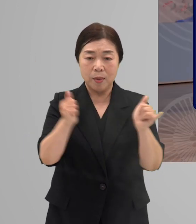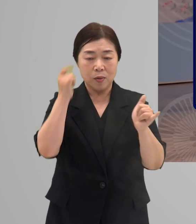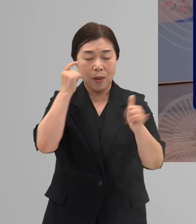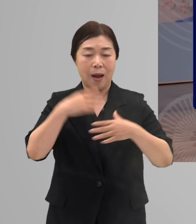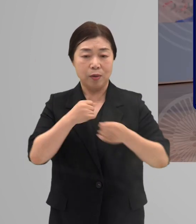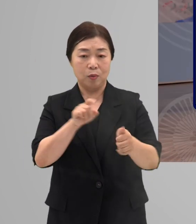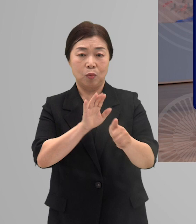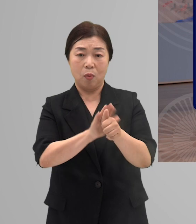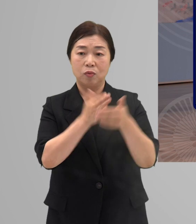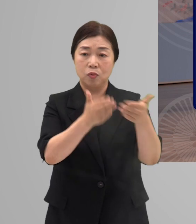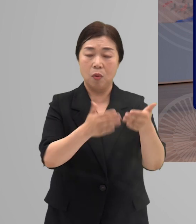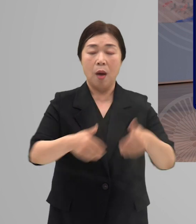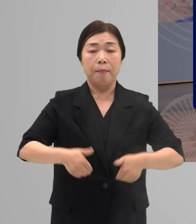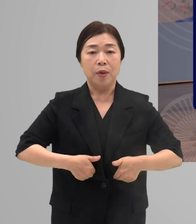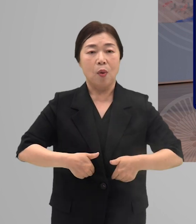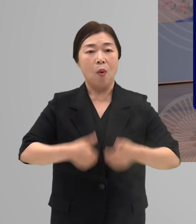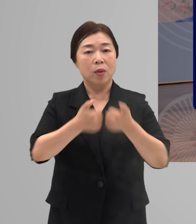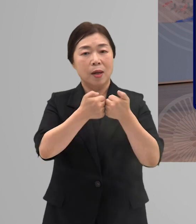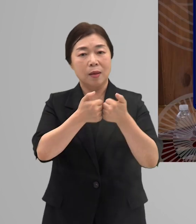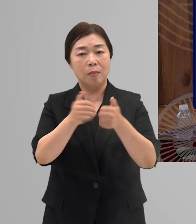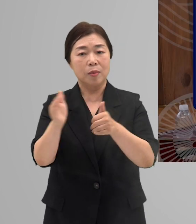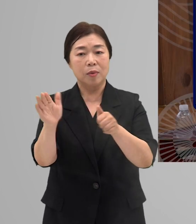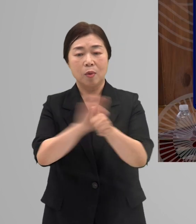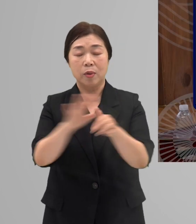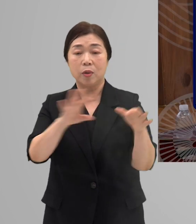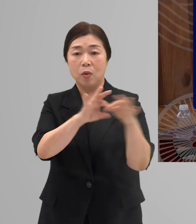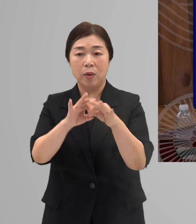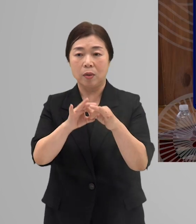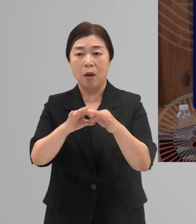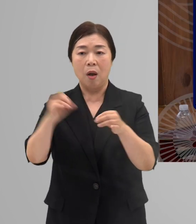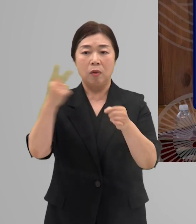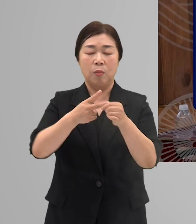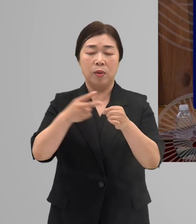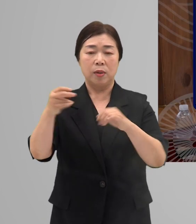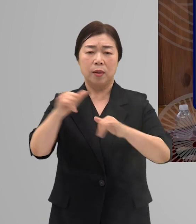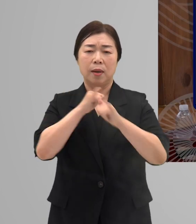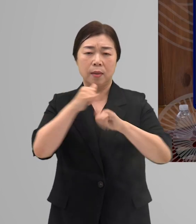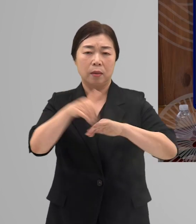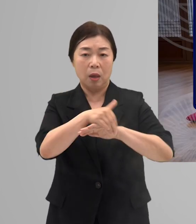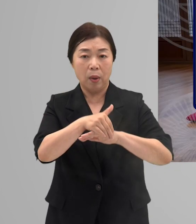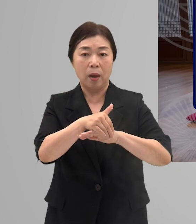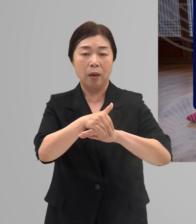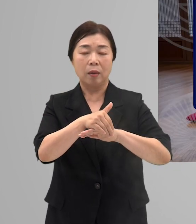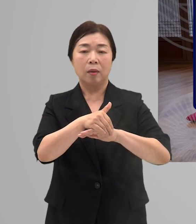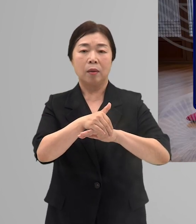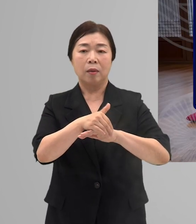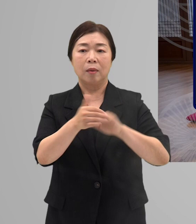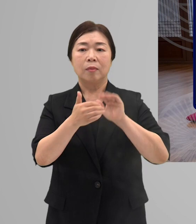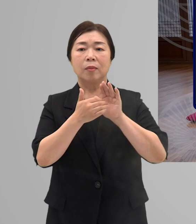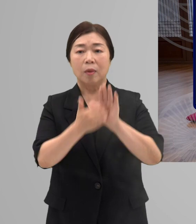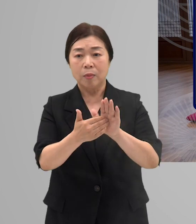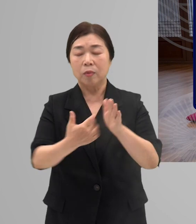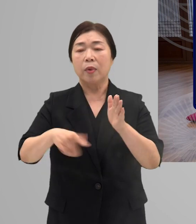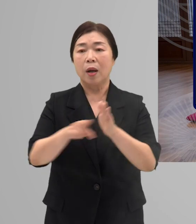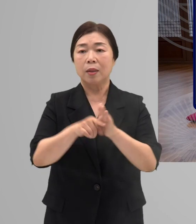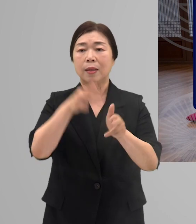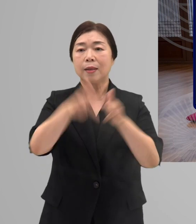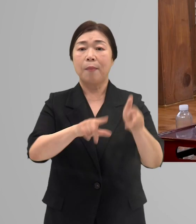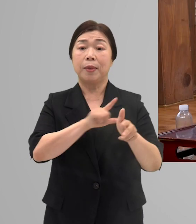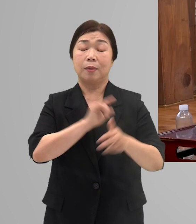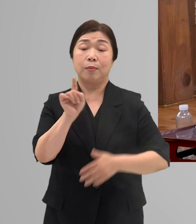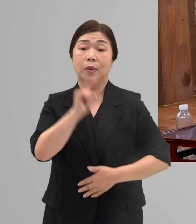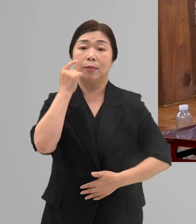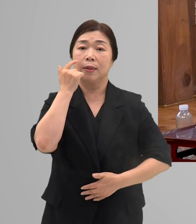촉진하고 필요한 치료 상담 서비스 등을 연계해 자살 제시도 및 자살 예방을 선도하는 이 사업의 이름은